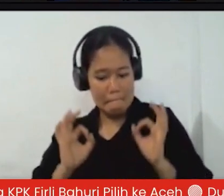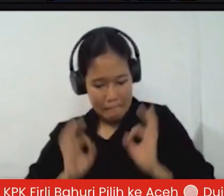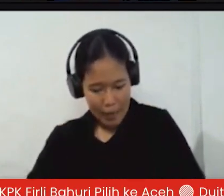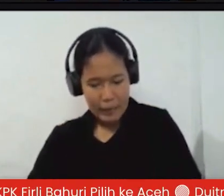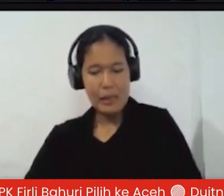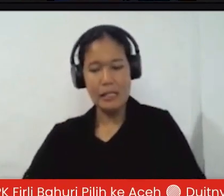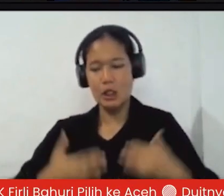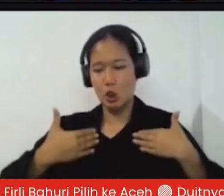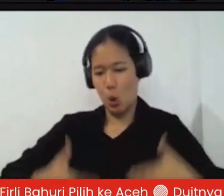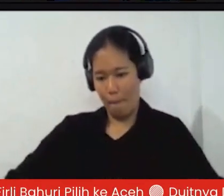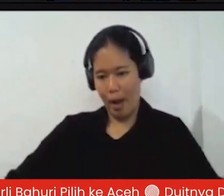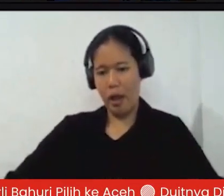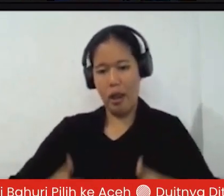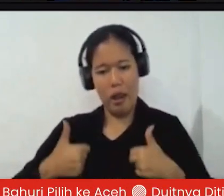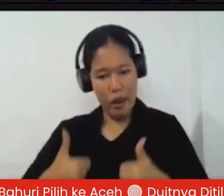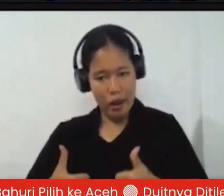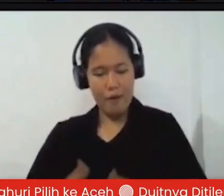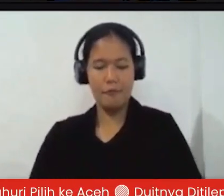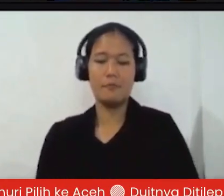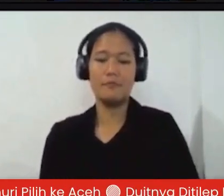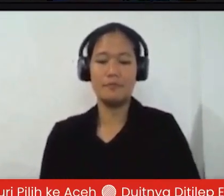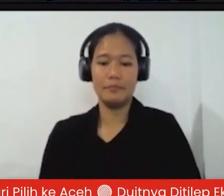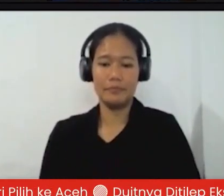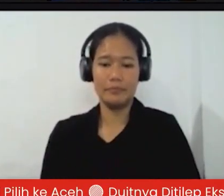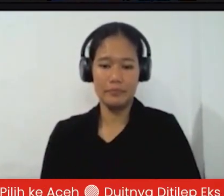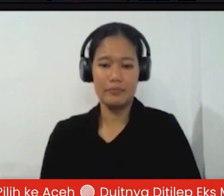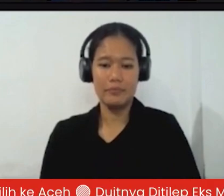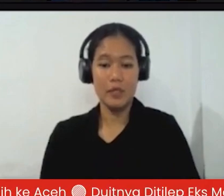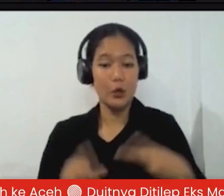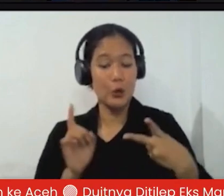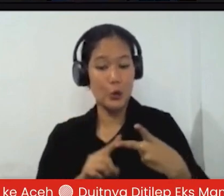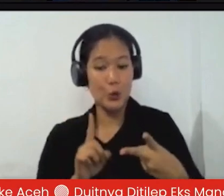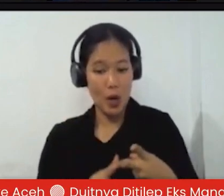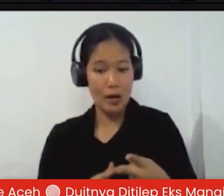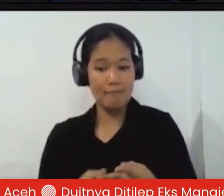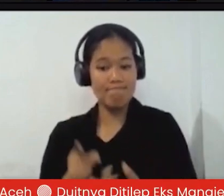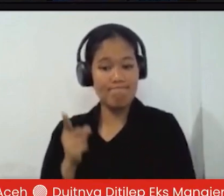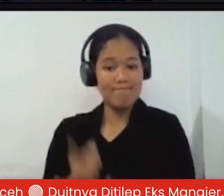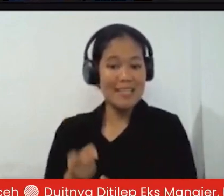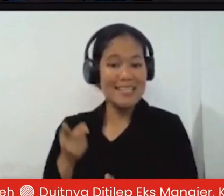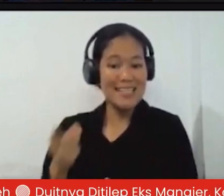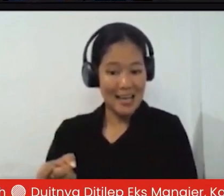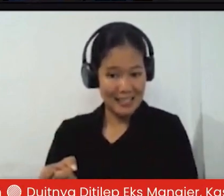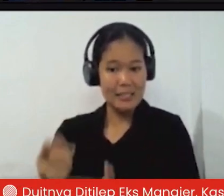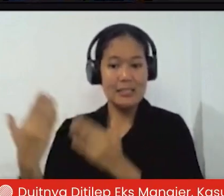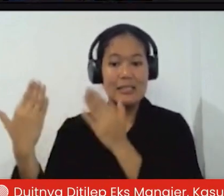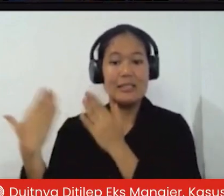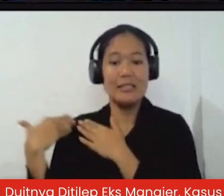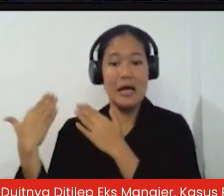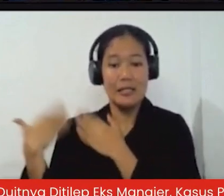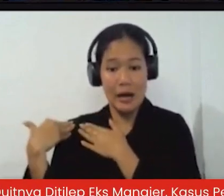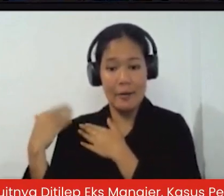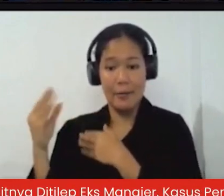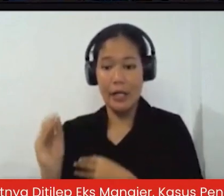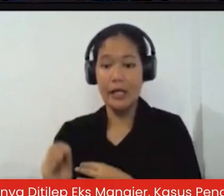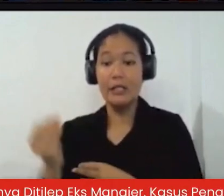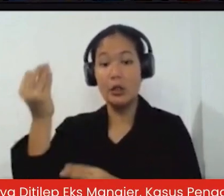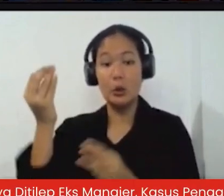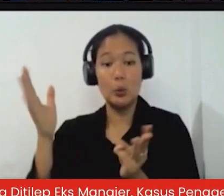kepantasan dan kesopanan dua menjatuhkan sanksi